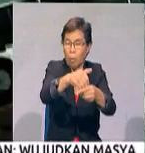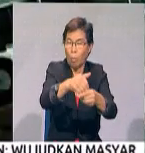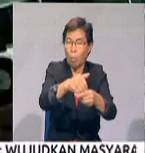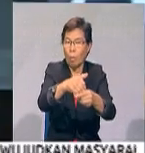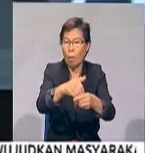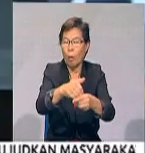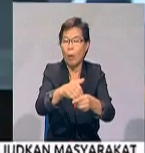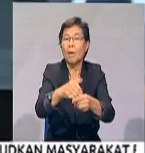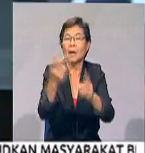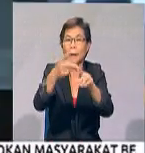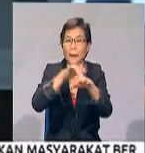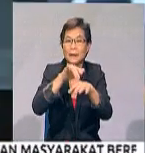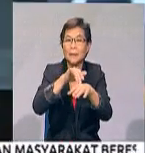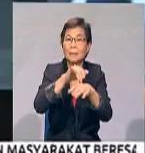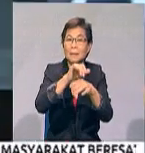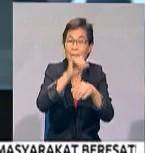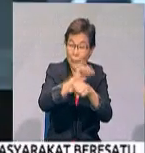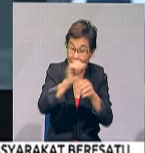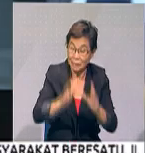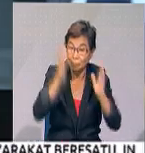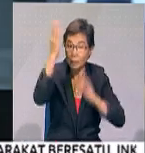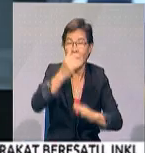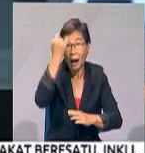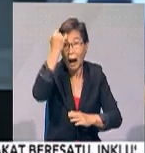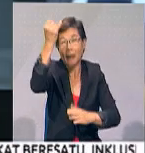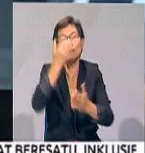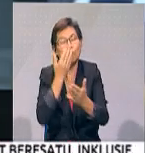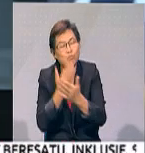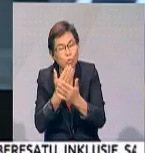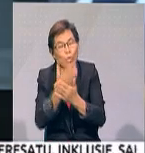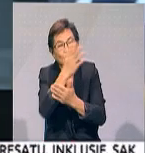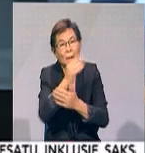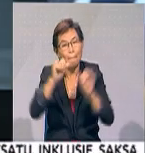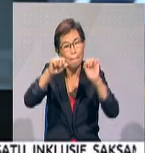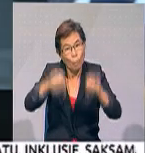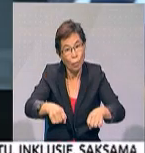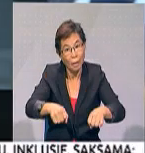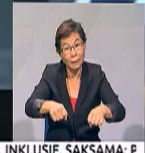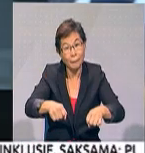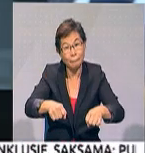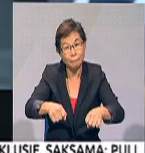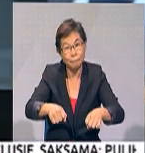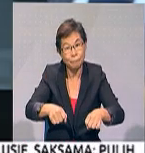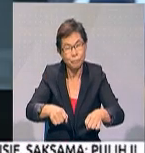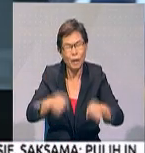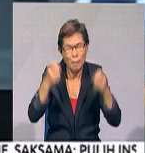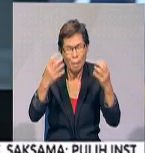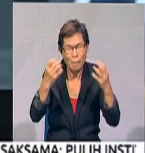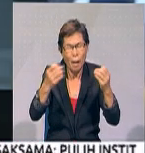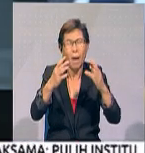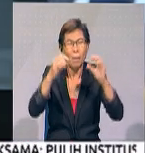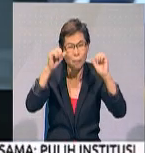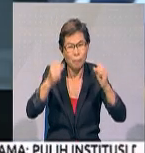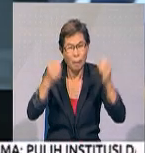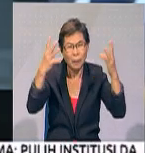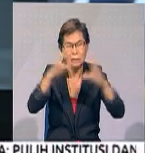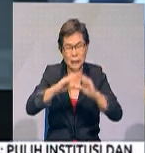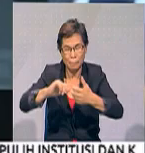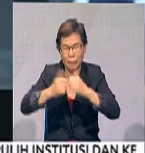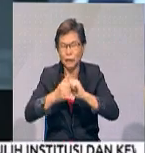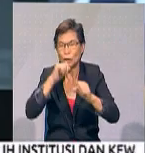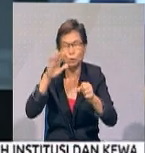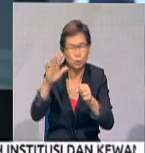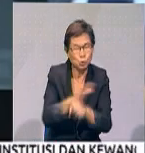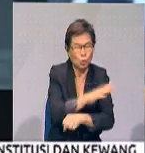disebut dalam belanjawan merupakan satu idea yang baik, dan ini boleh banyak menyelesaikan masalah